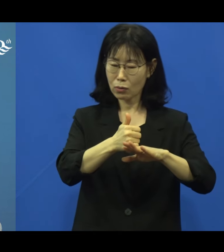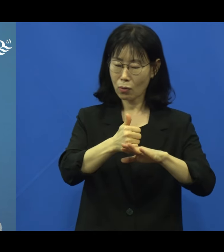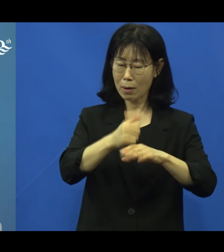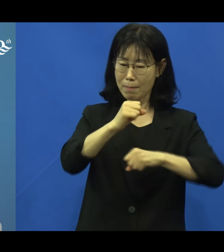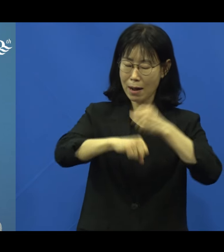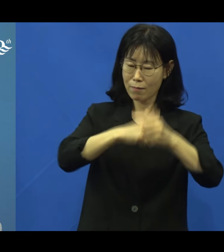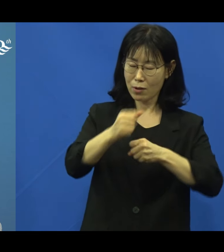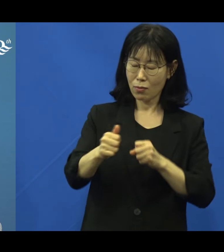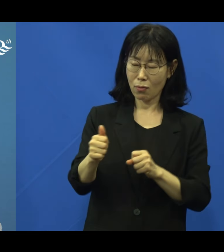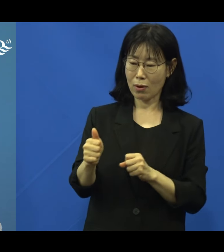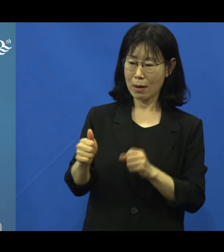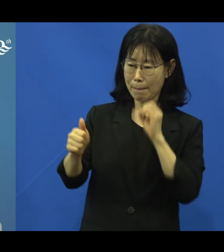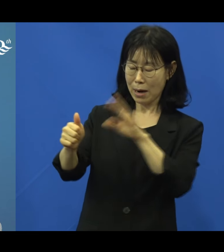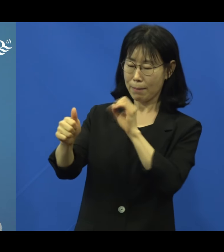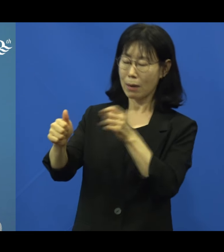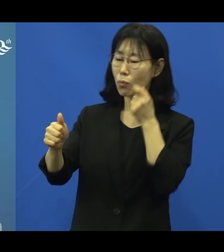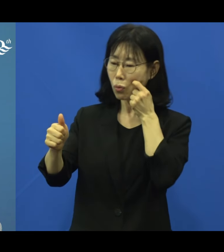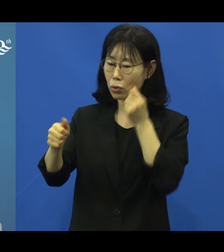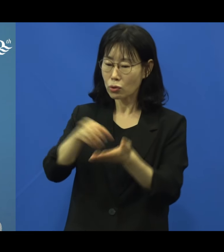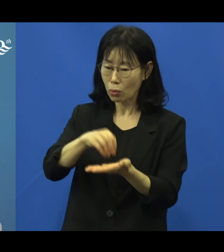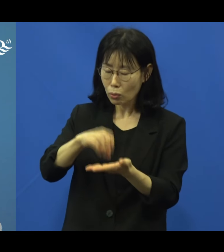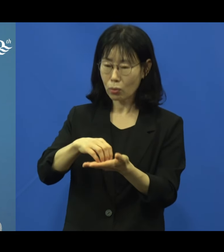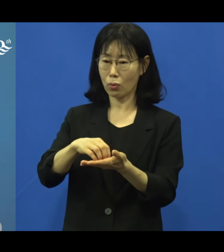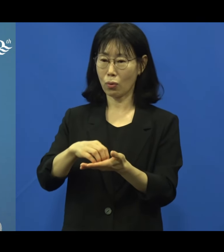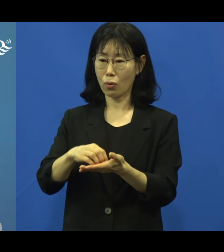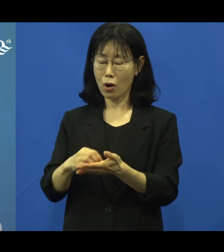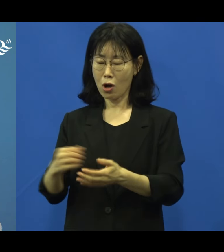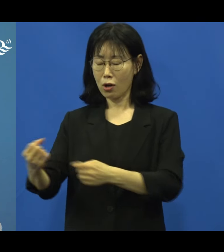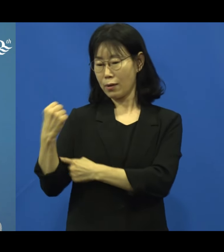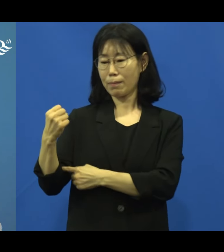있는 이스라엘 약자거든요.